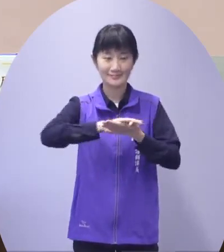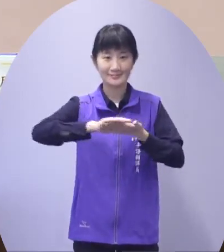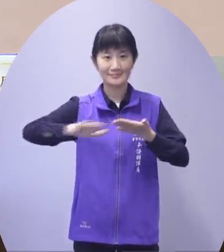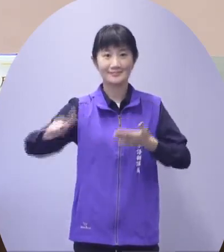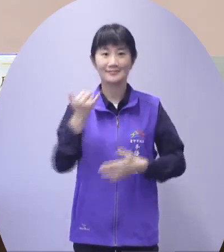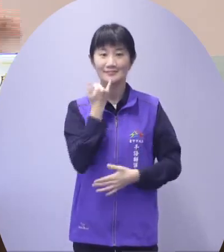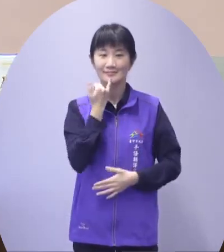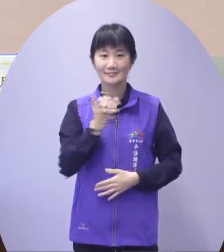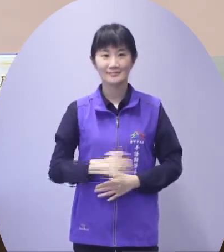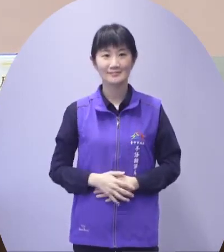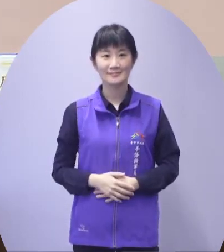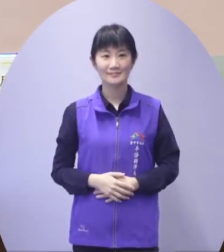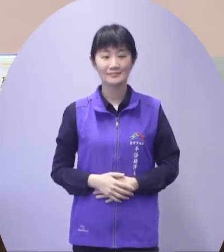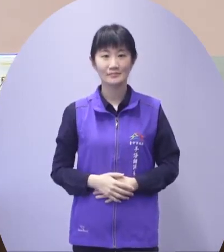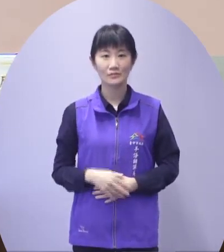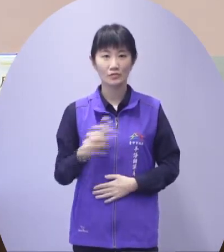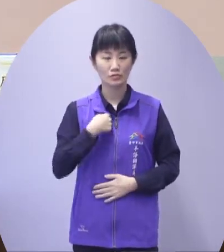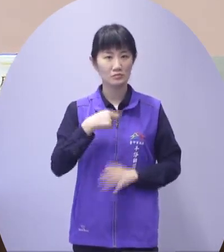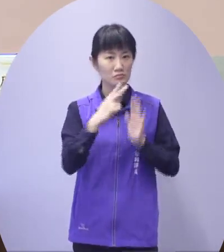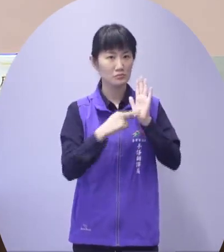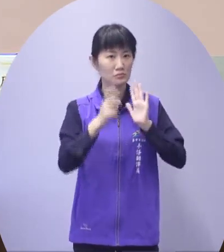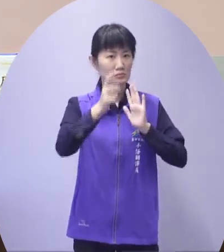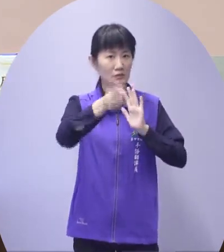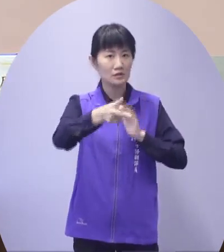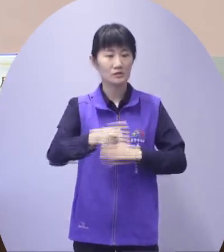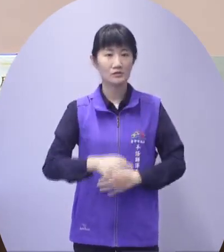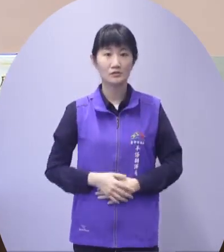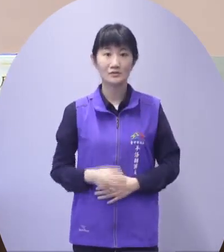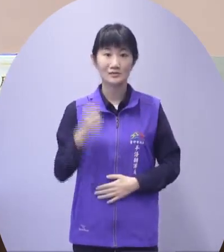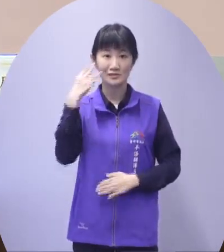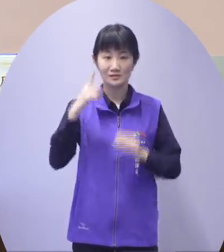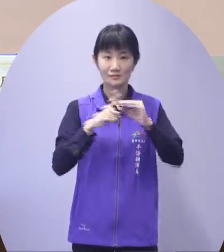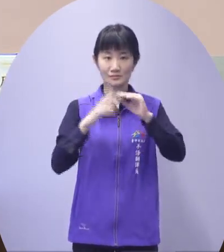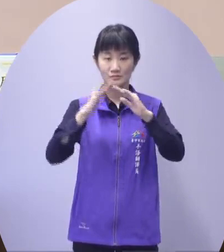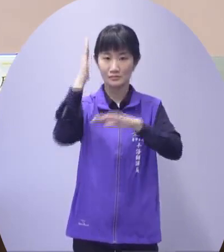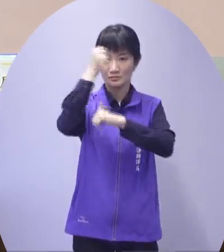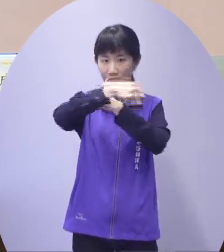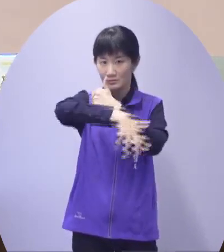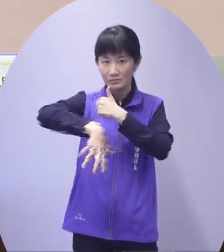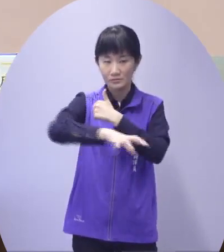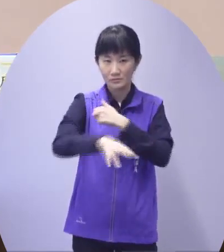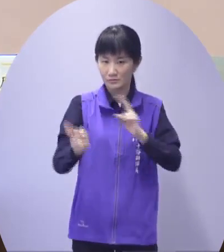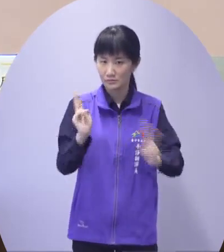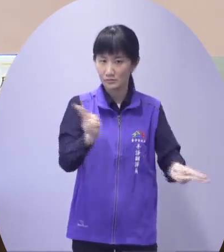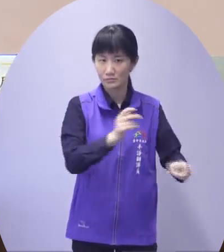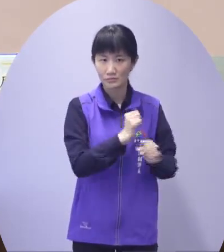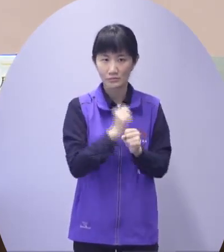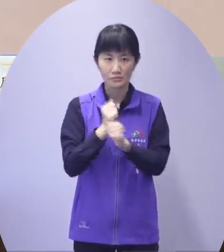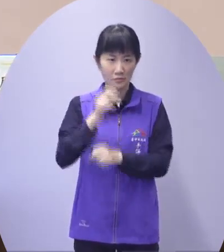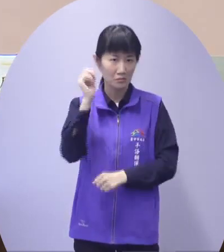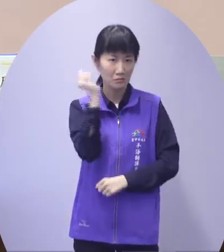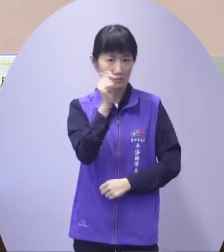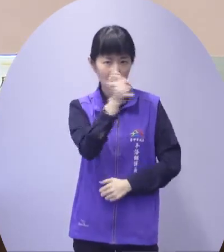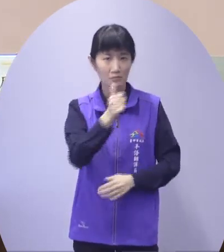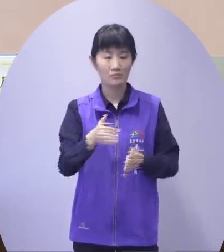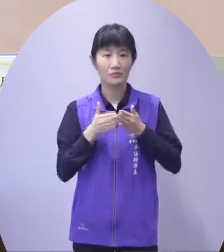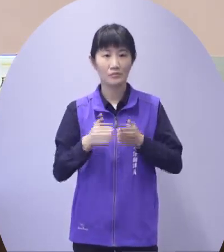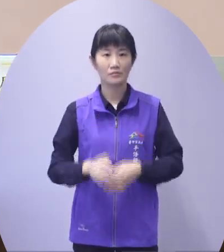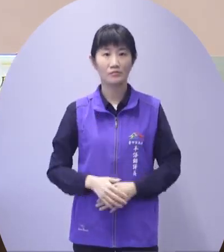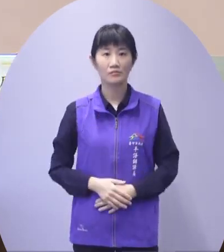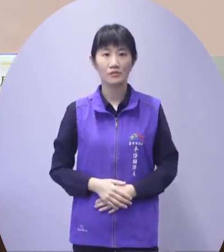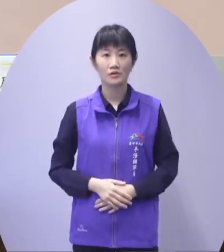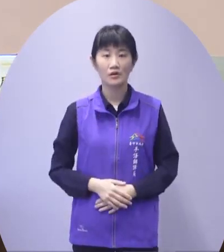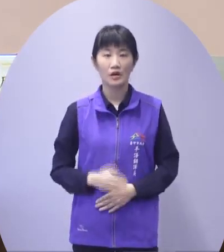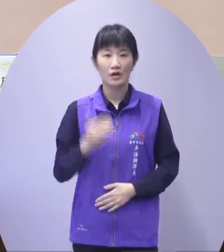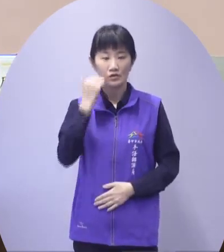间。我一再的强调，新的市政团队要有执行力和效率，开不了工的